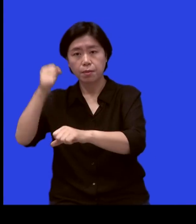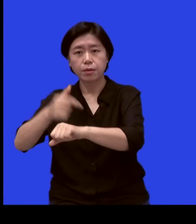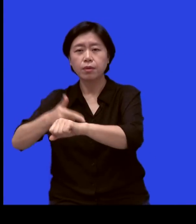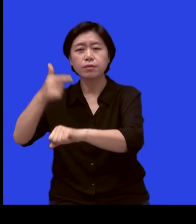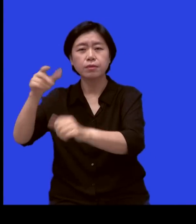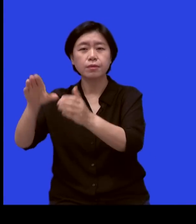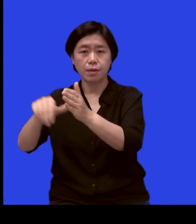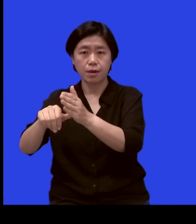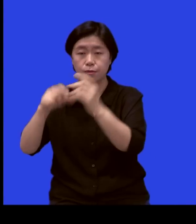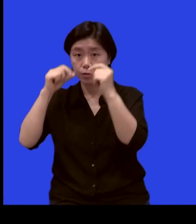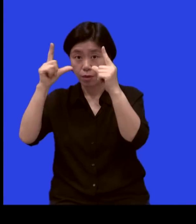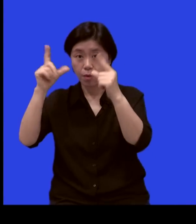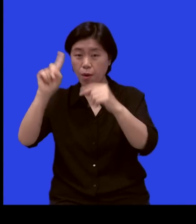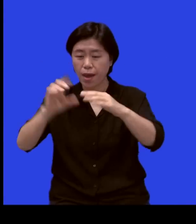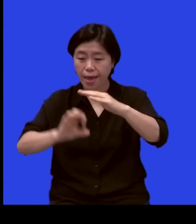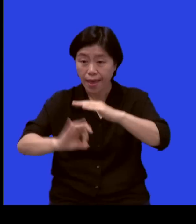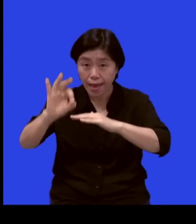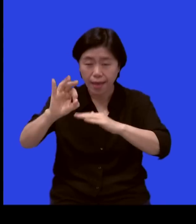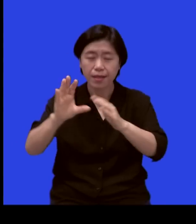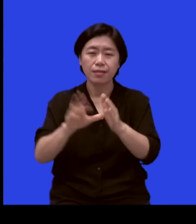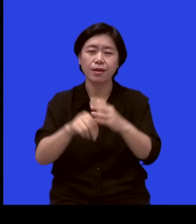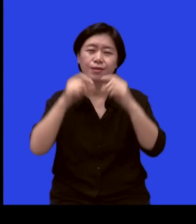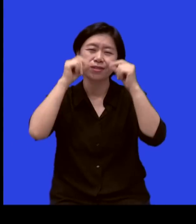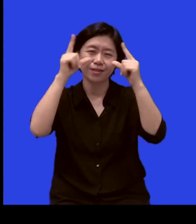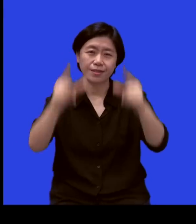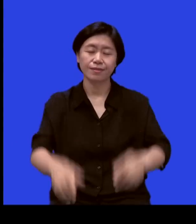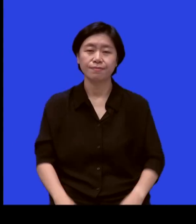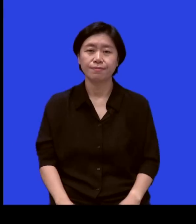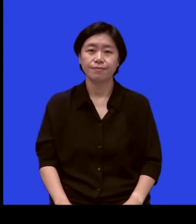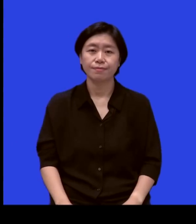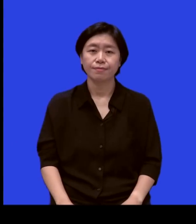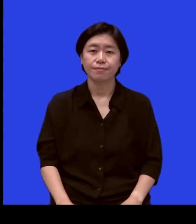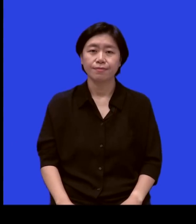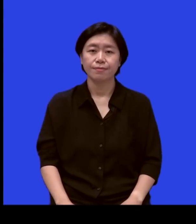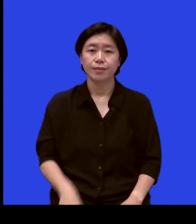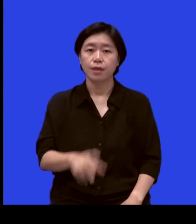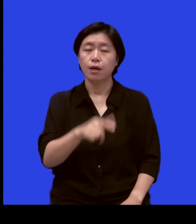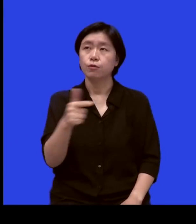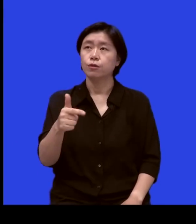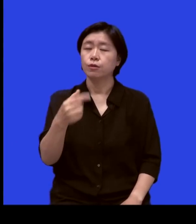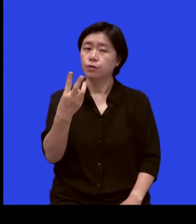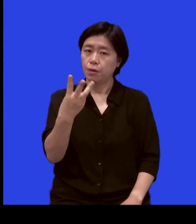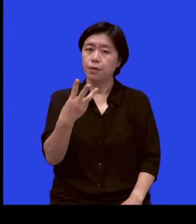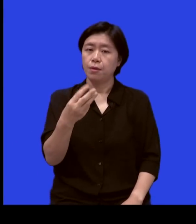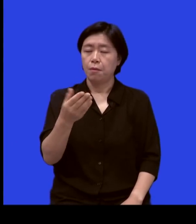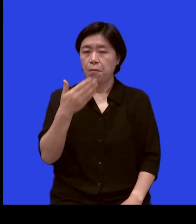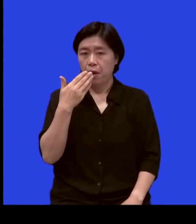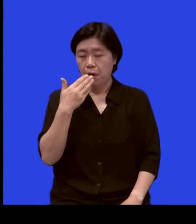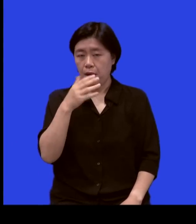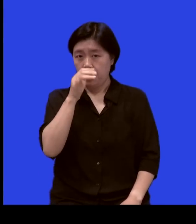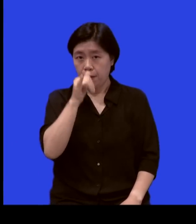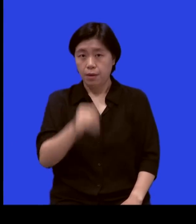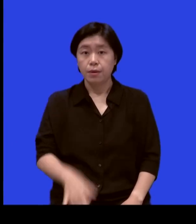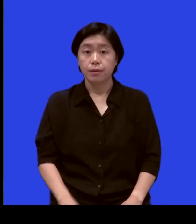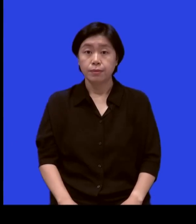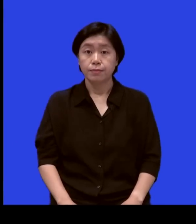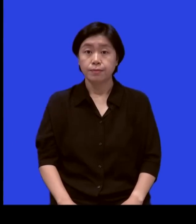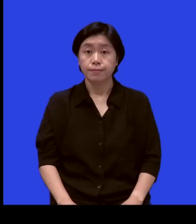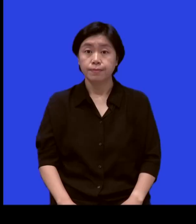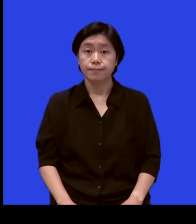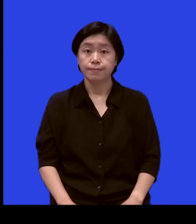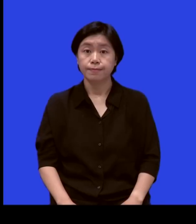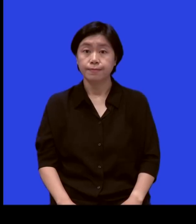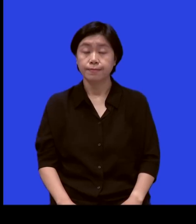그러니까 해가 동이 틀 때 일어나는 거예요. 네. 그렇게 하고 하루 세 끼 밥은 이제 우리가 정확하게 시간 지켜서 먹고